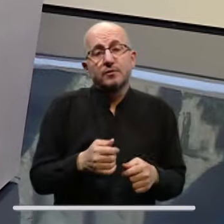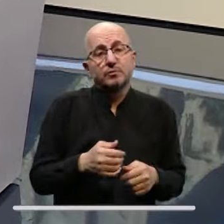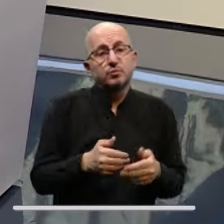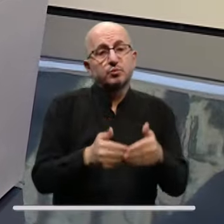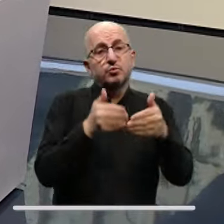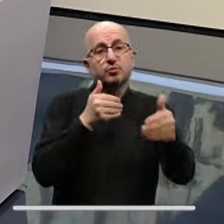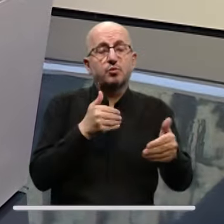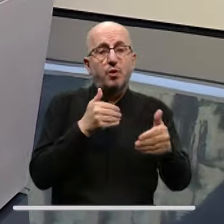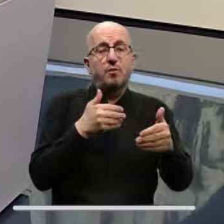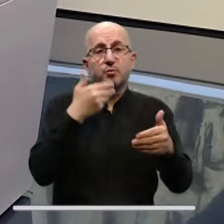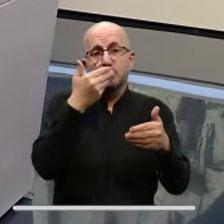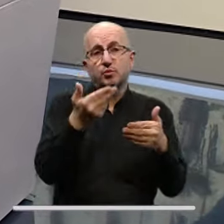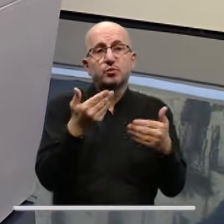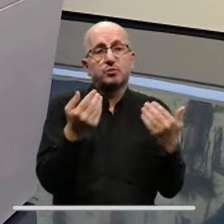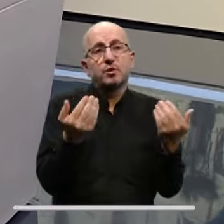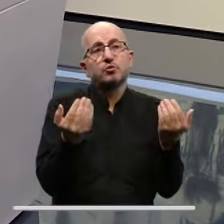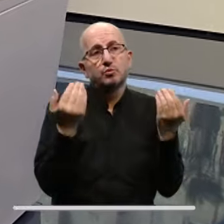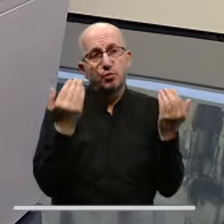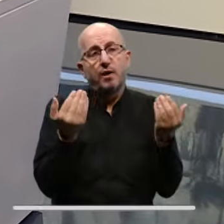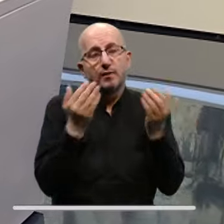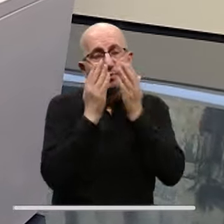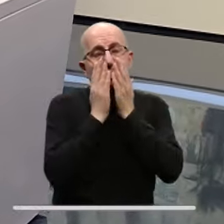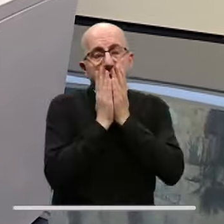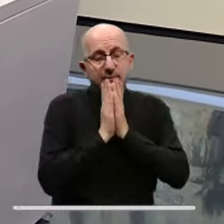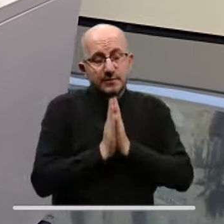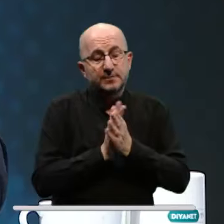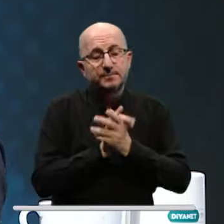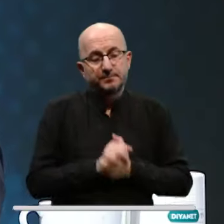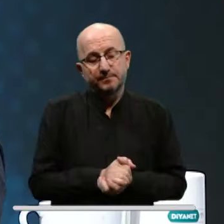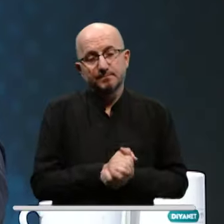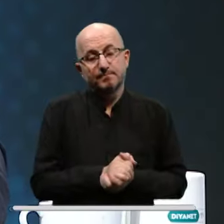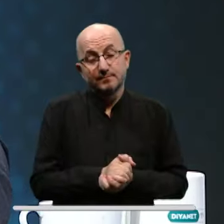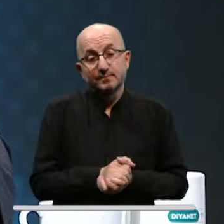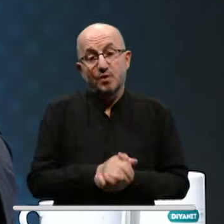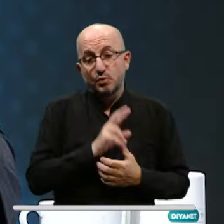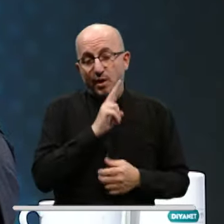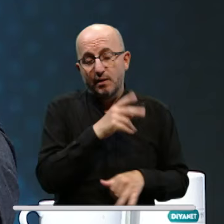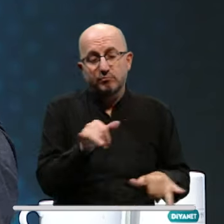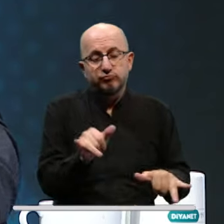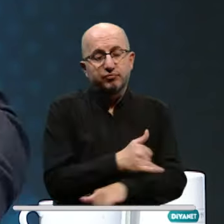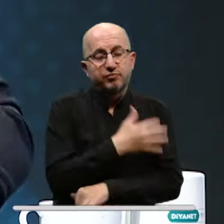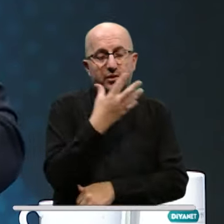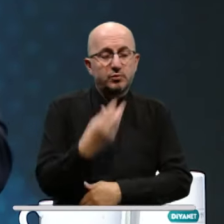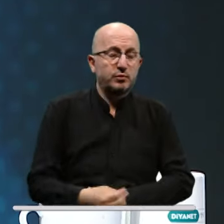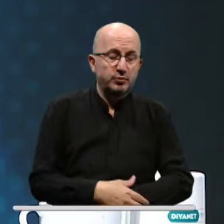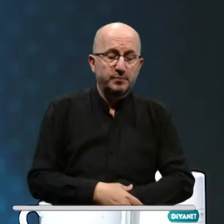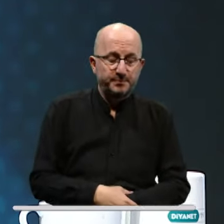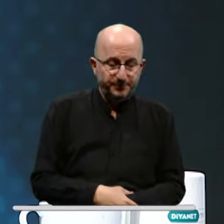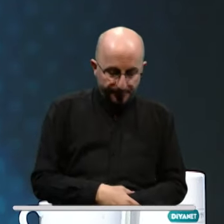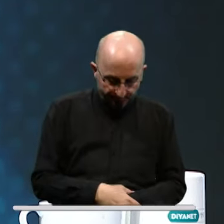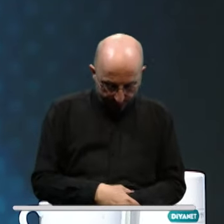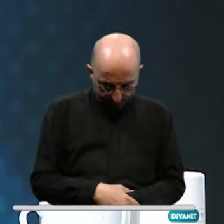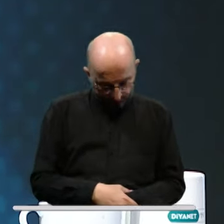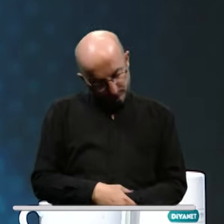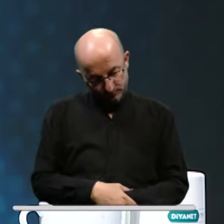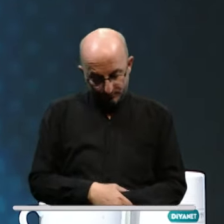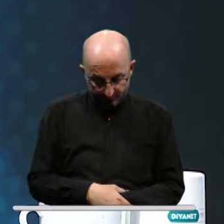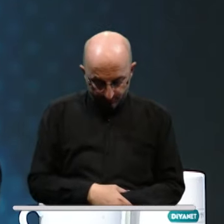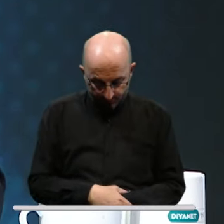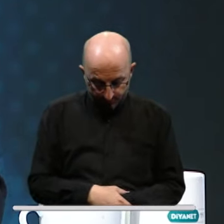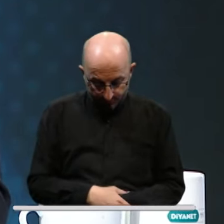uzak buyursun diye amin dua ederiz. İnşallah hocam. Günahlarımıza kefaret olsun. İbrahim Bey selamlarını iletmişler